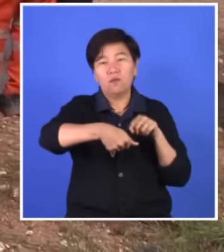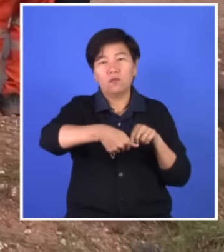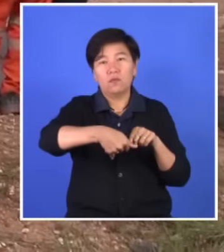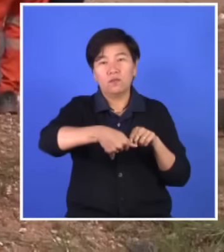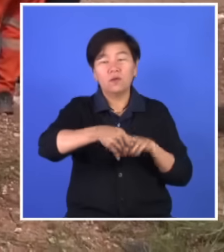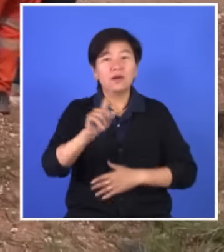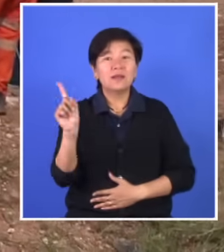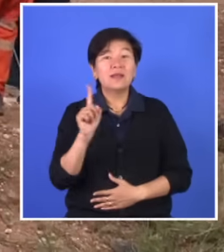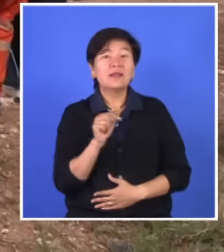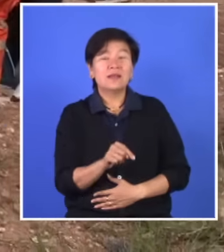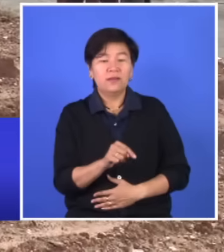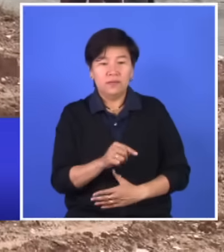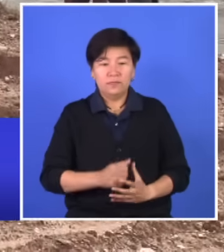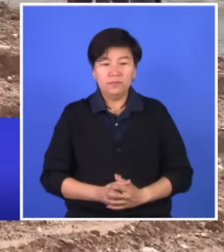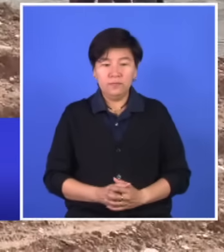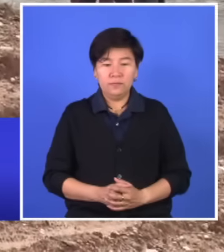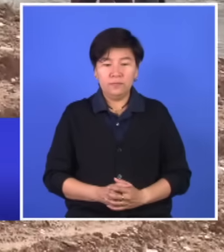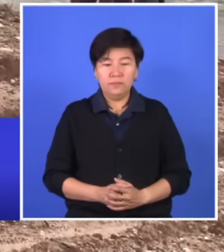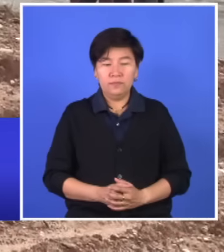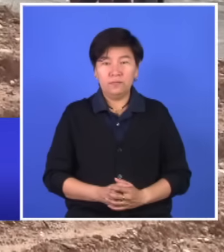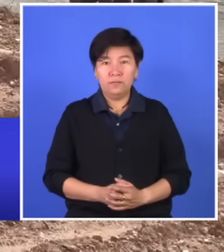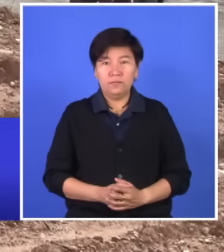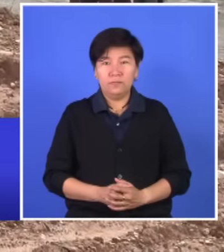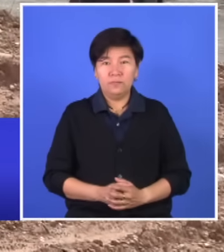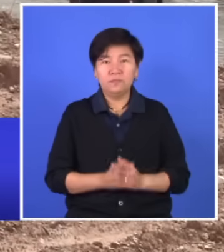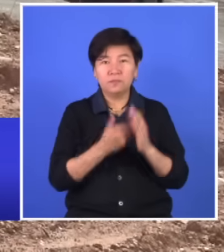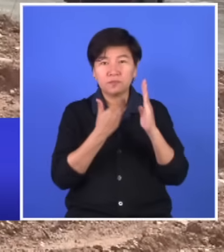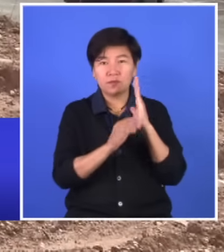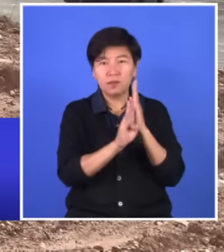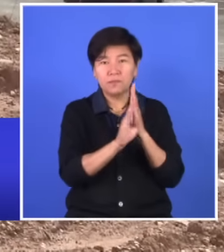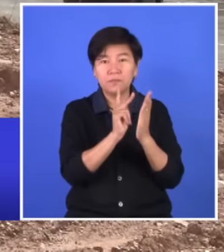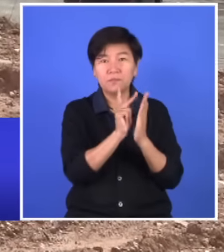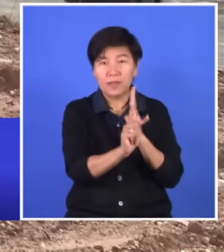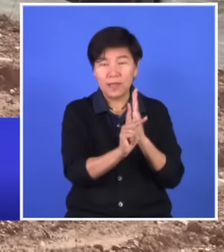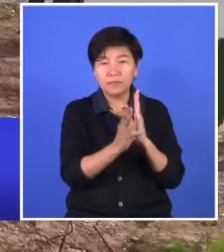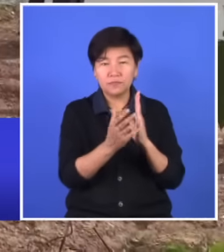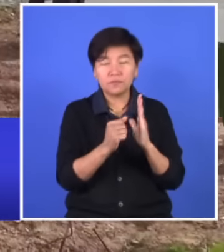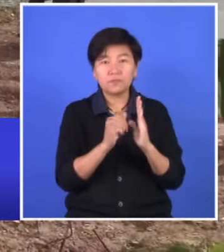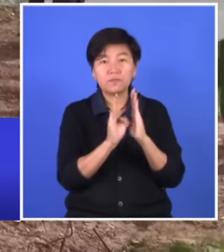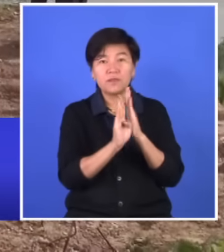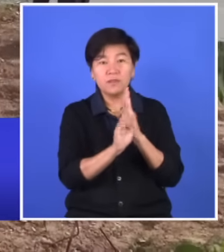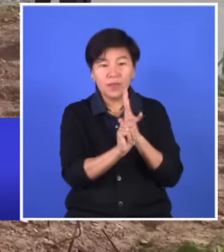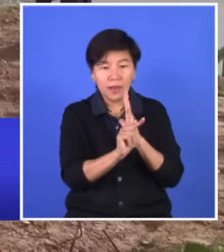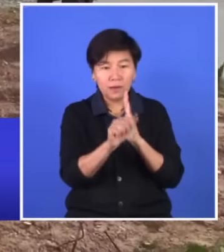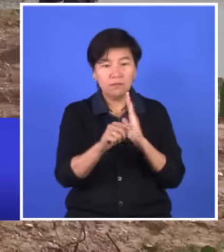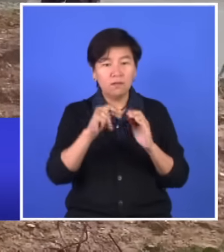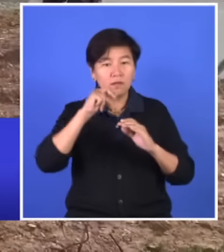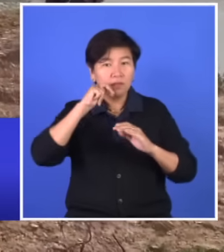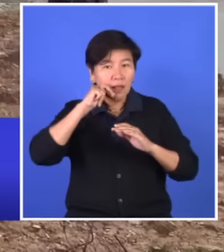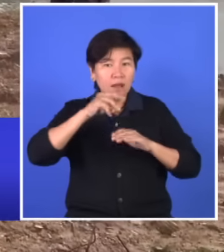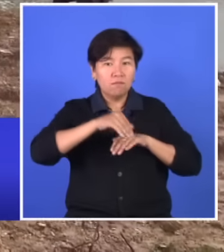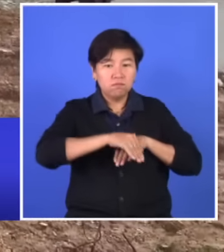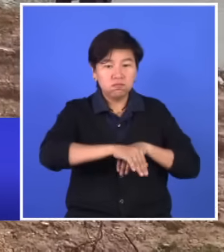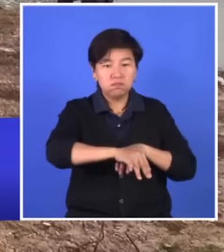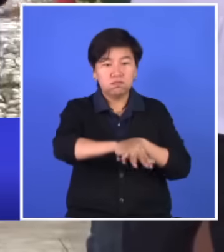ท้องที่บ้านท่าโพธิหมู่ 6ตำบลบึงกาฬอำเภอเมืองจังหวัดบึงกาค่ะก่อนจะไหลลงสู่แม่น้ำโขงจุดที่เป็นประตูระบาย